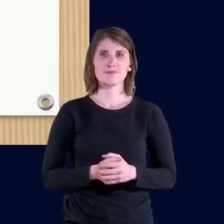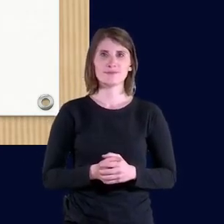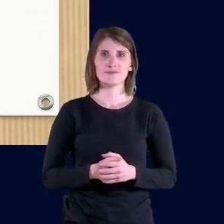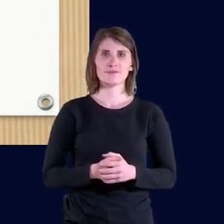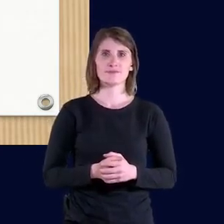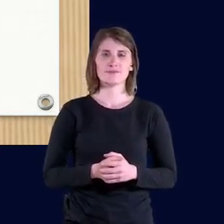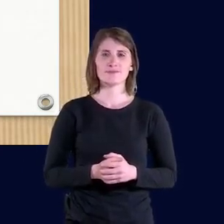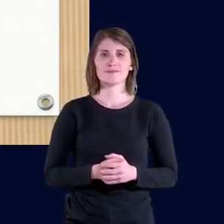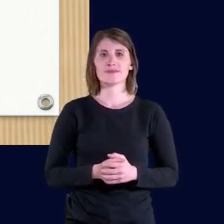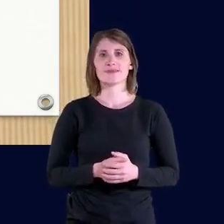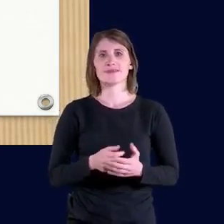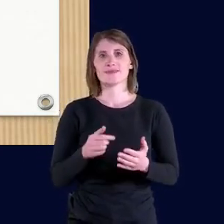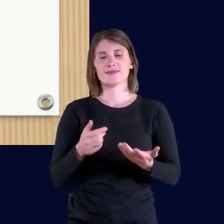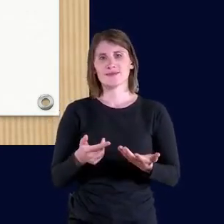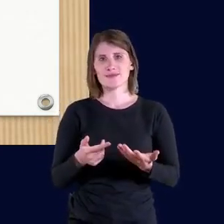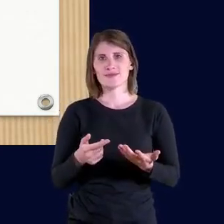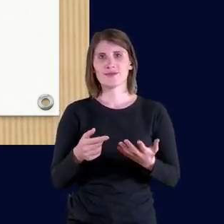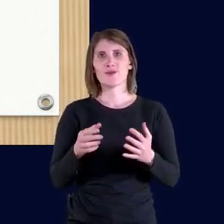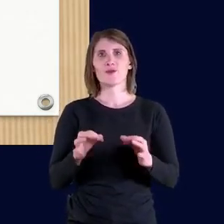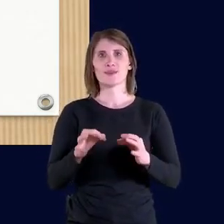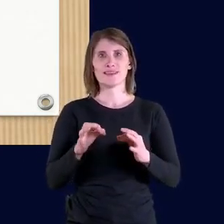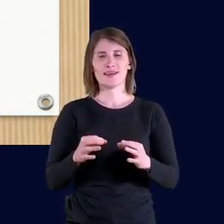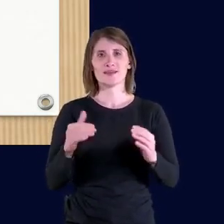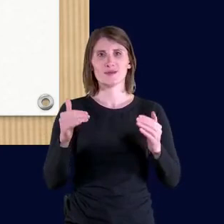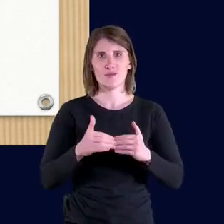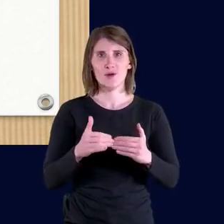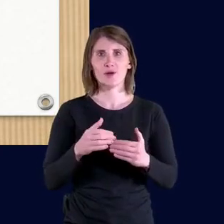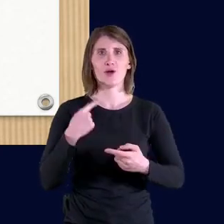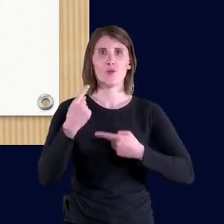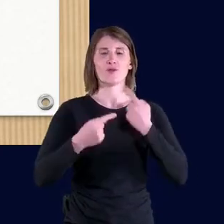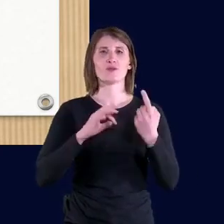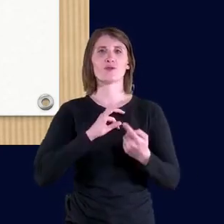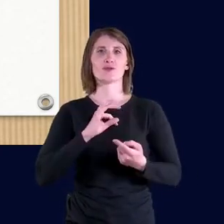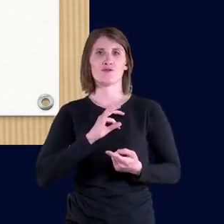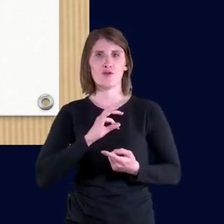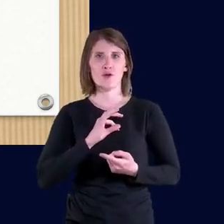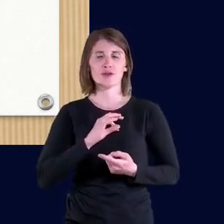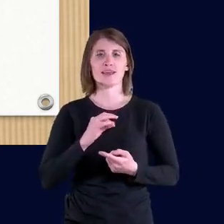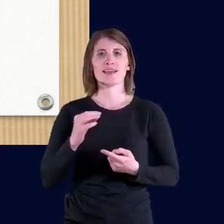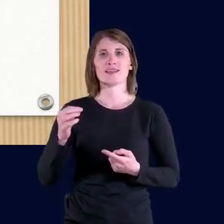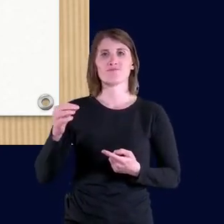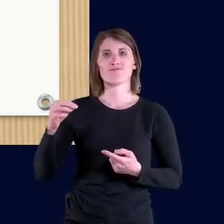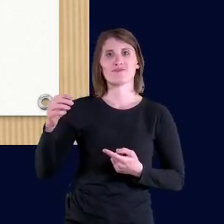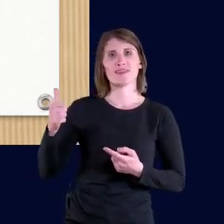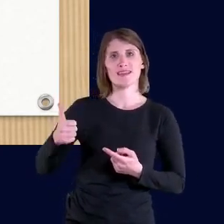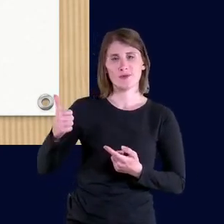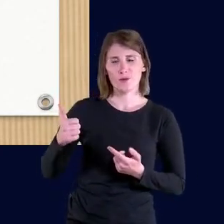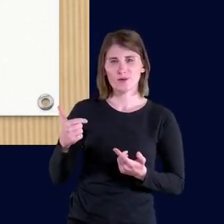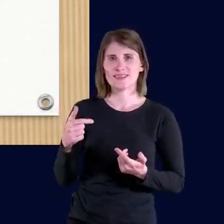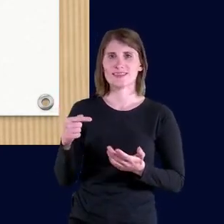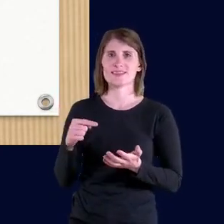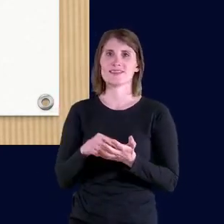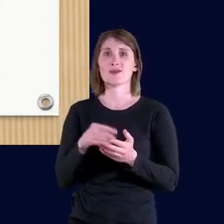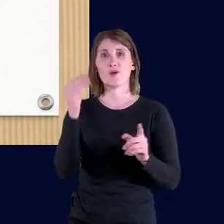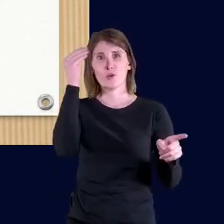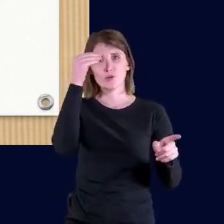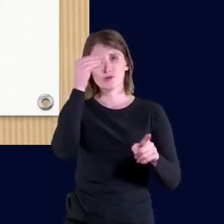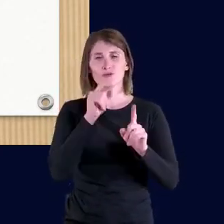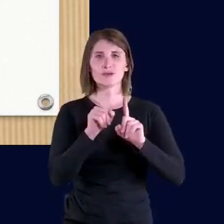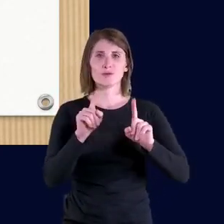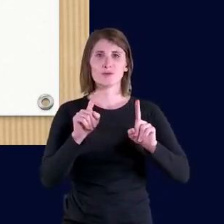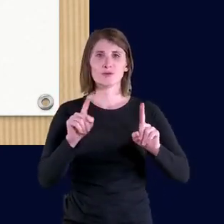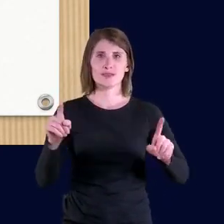powiedzieć że jesteśmy w domu czyli mogę powiedzieć swojej macierzystej jednostce proszę państwa uczniom nauczycielom